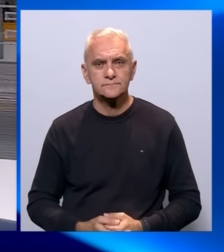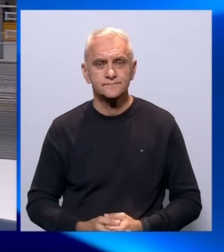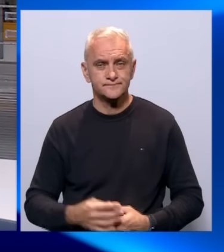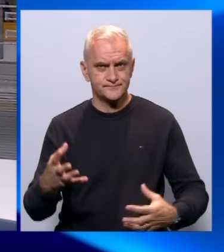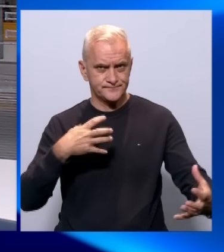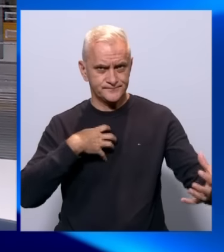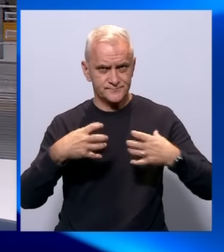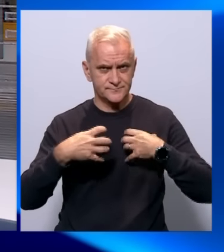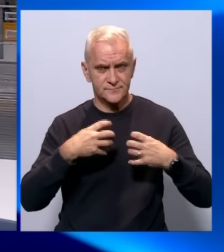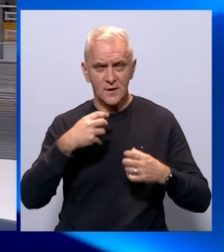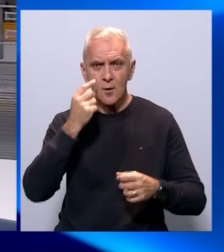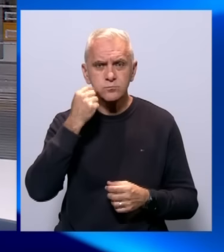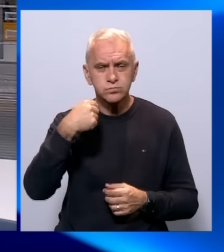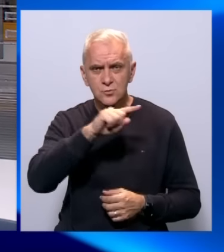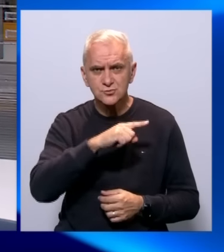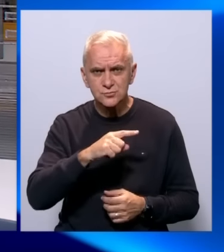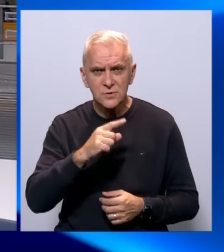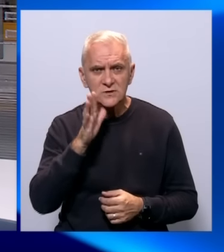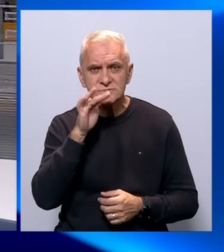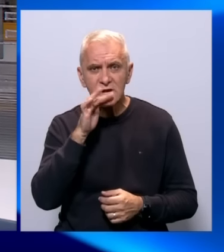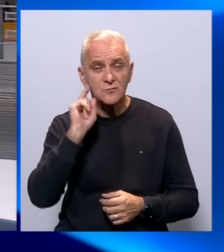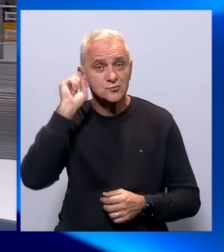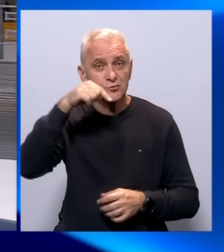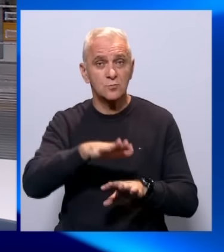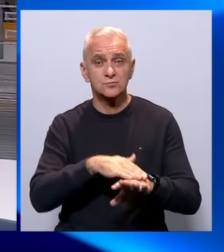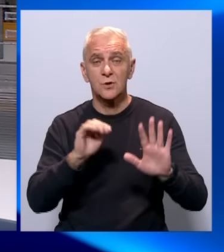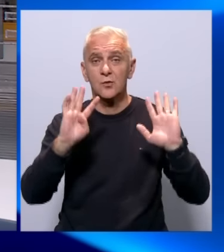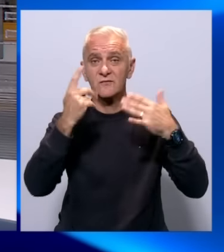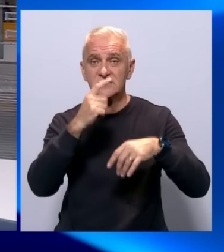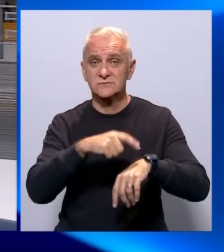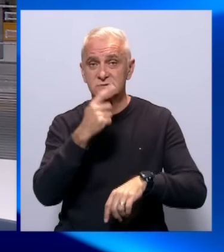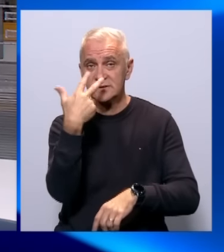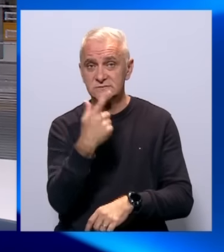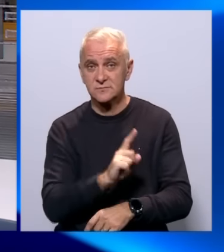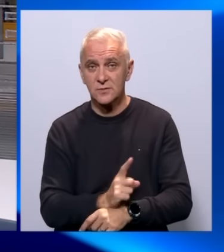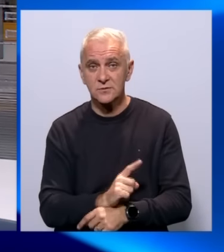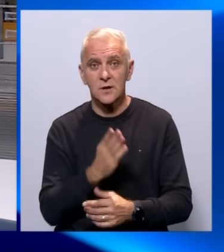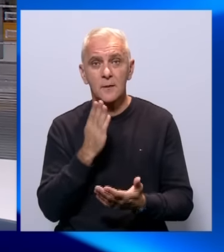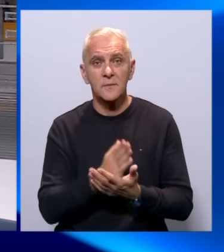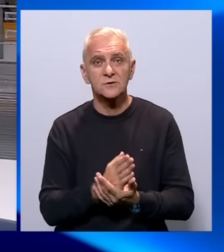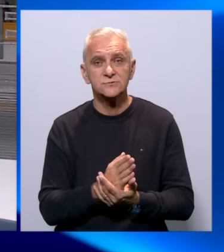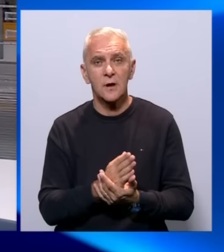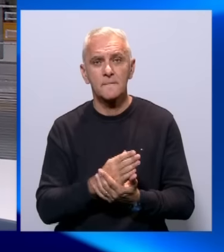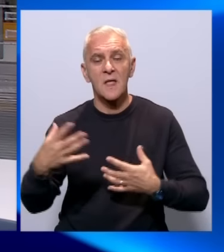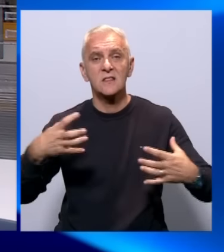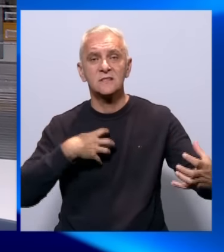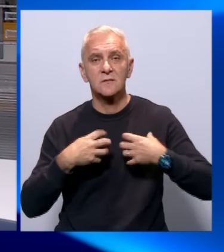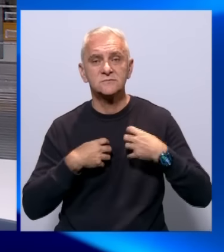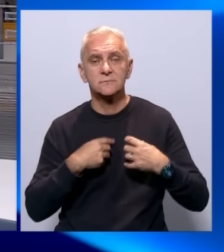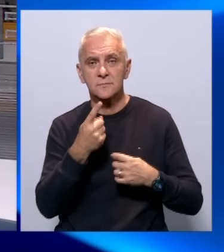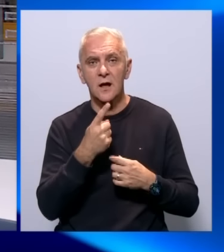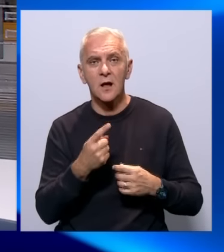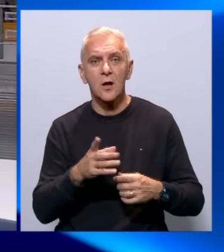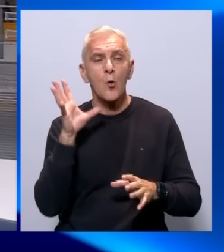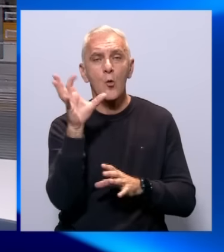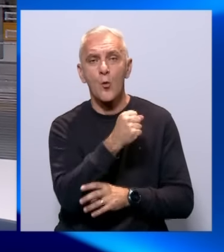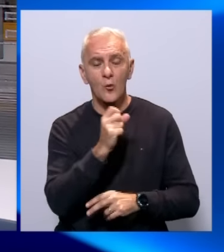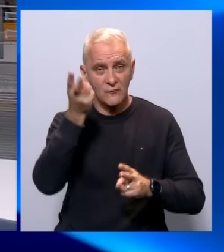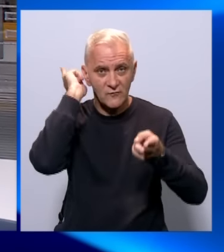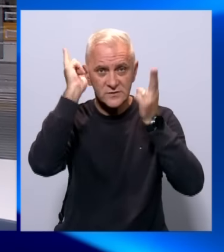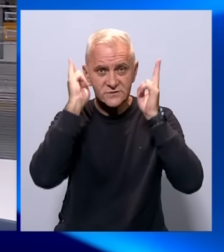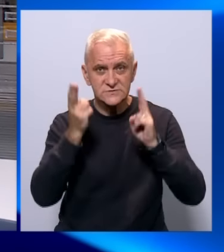Na sceni Narodnog pozorišta Sarajevo sutra sa početkom u 19 sati i 30 minuta bit će upriličena praizvedba dramske